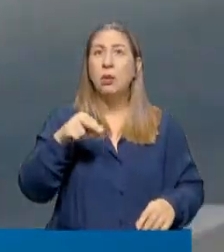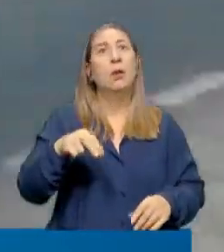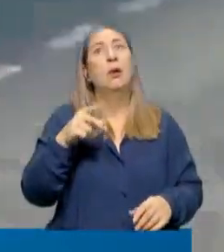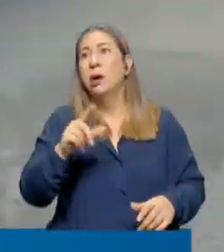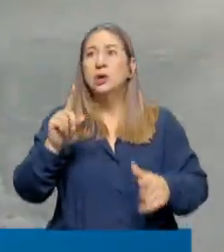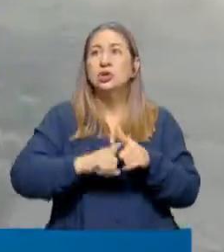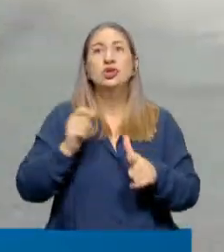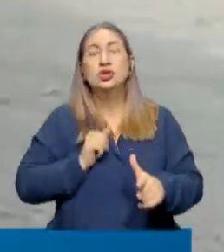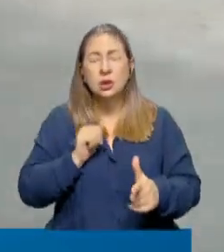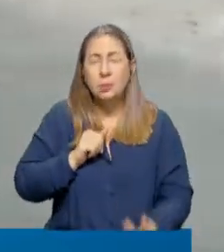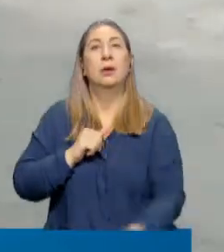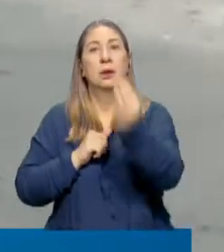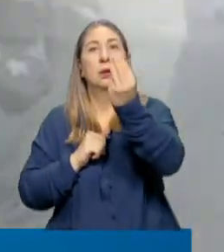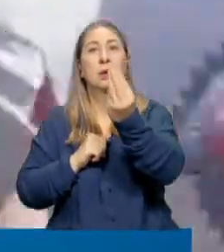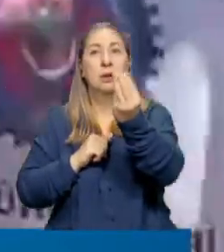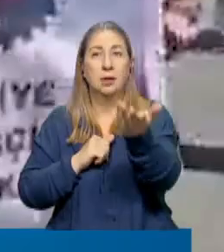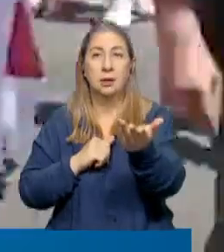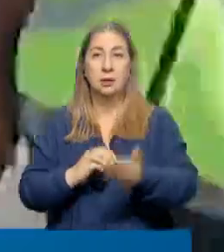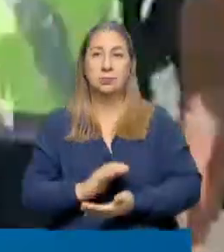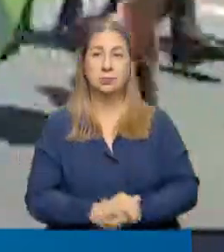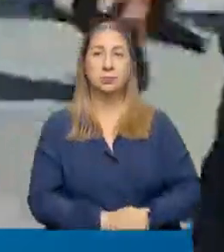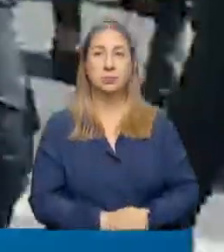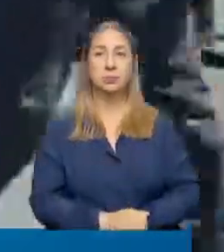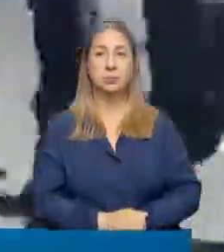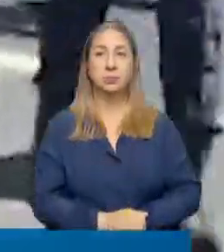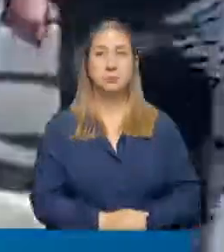güvenlik güçlerinin engeliyle karşılaştılar.